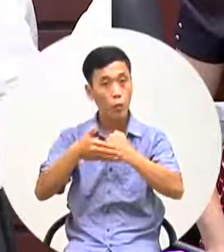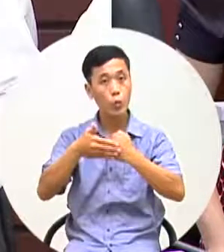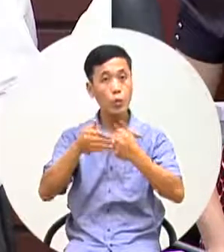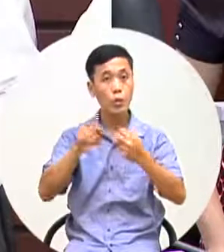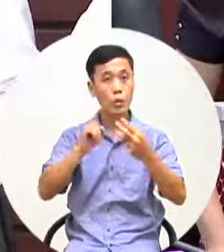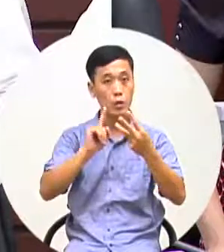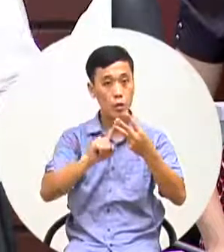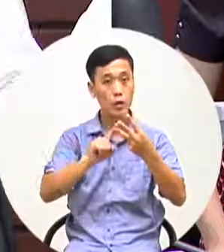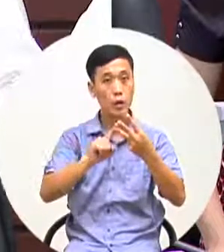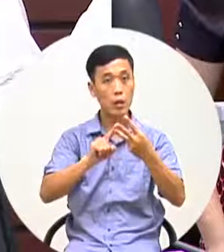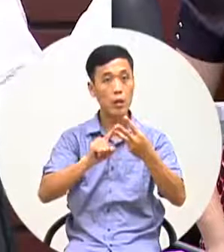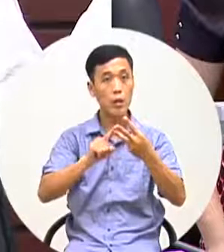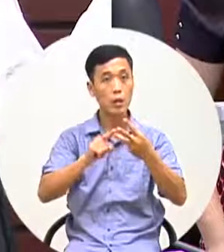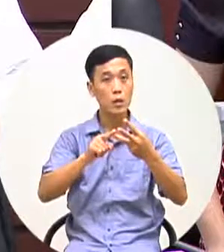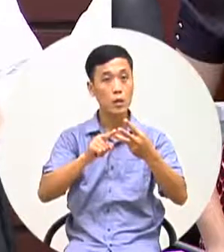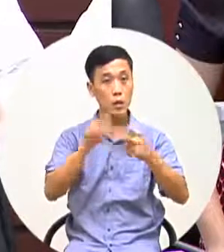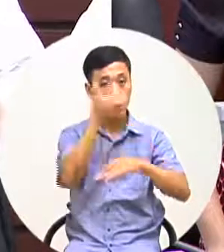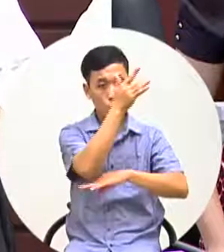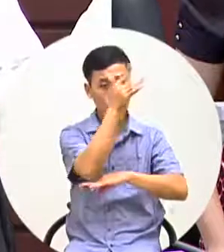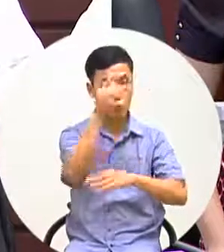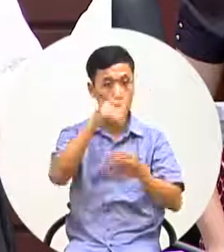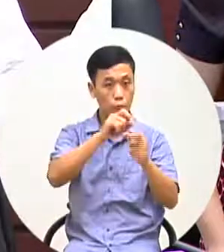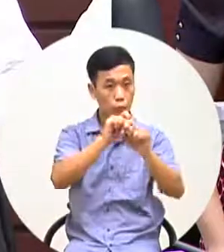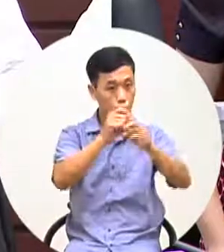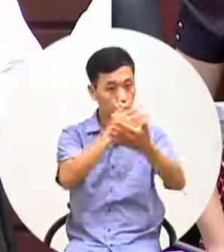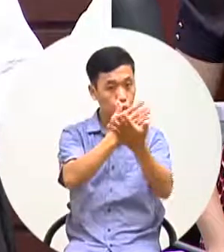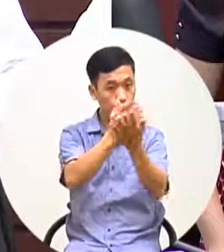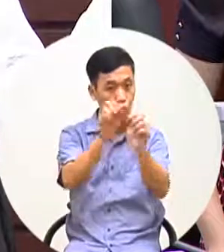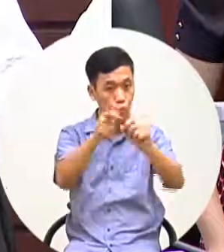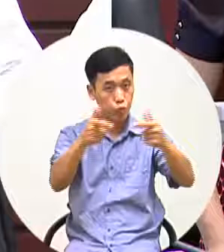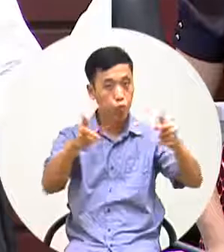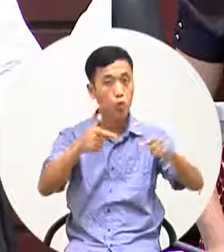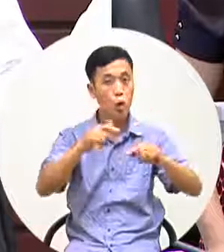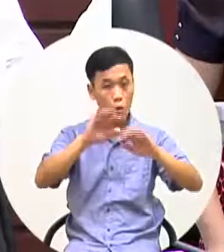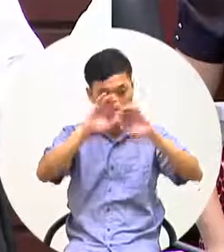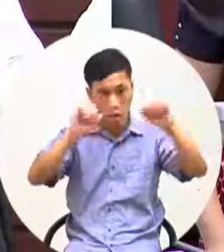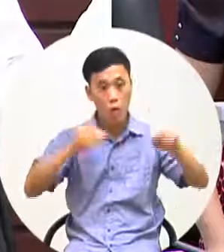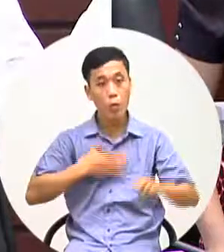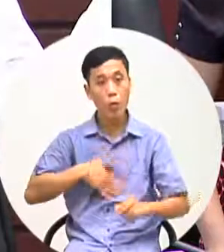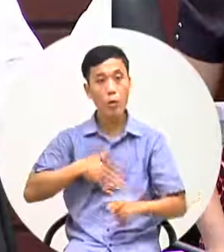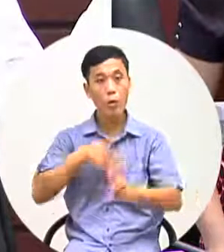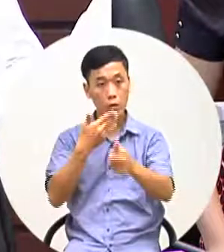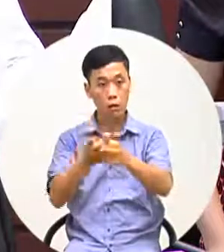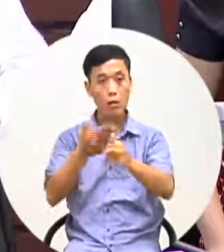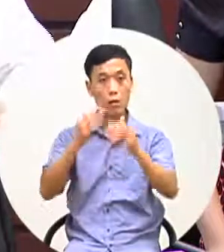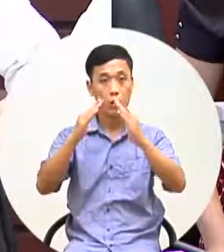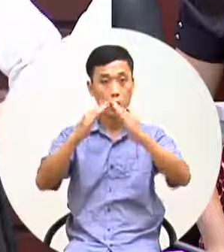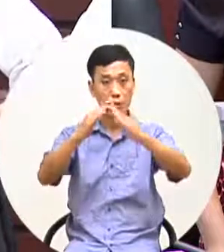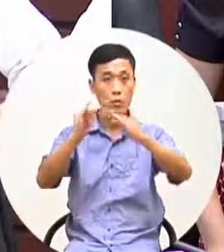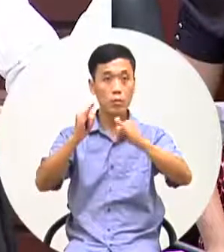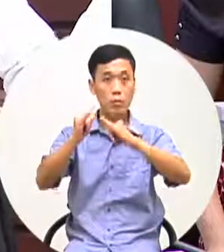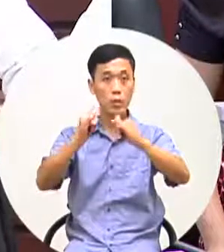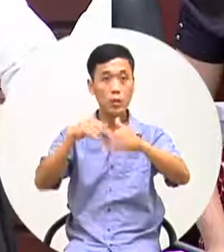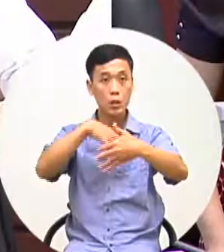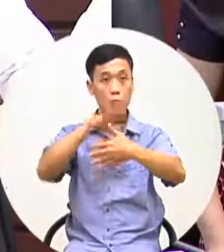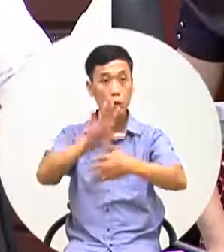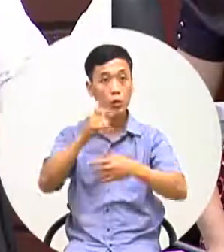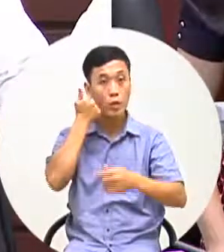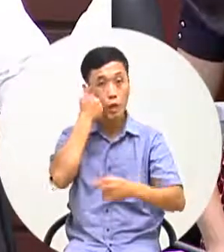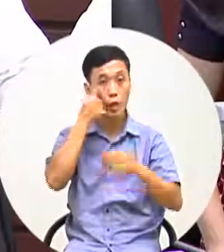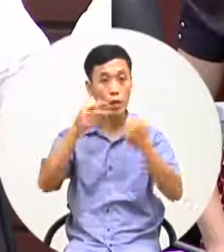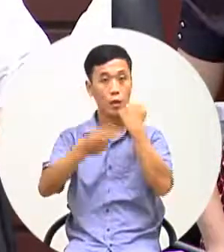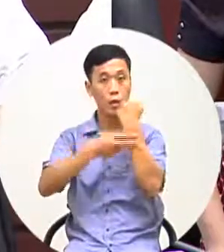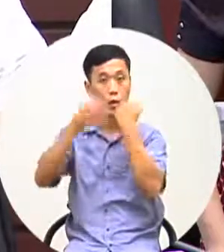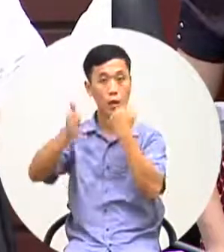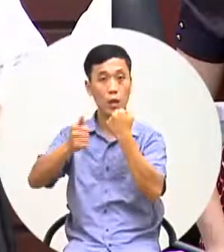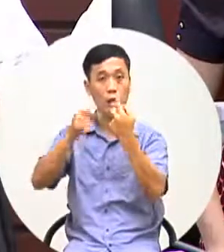树种，那让我们所有的市民，这些市民包括我们的里长，甚至我们各相关的民意